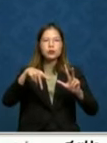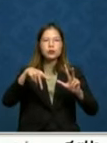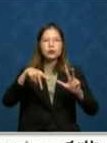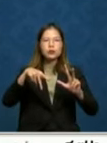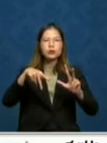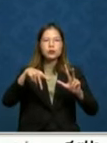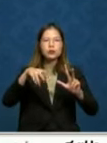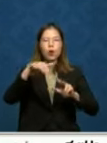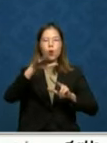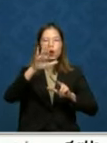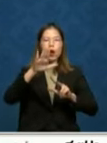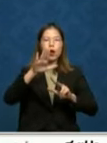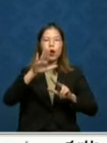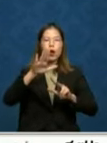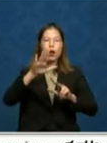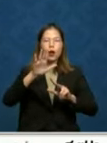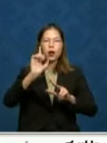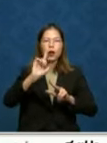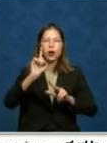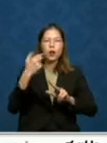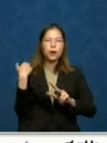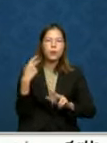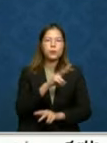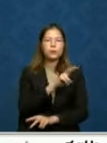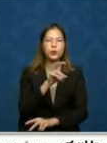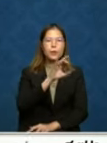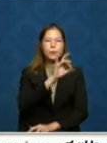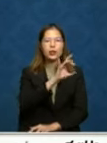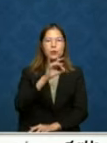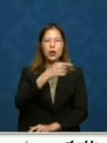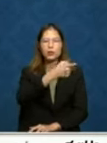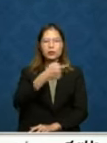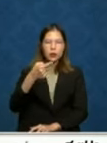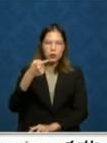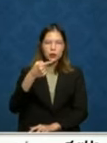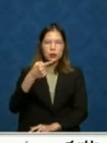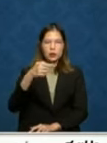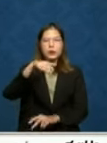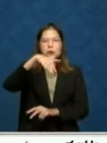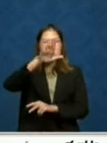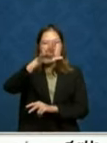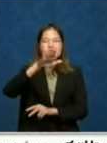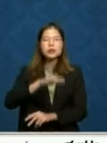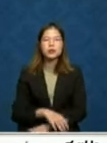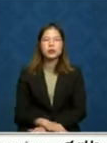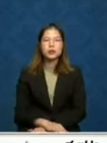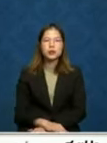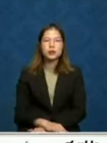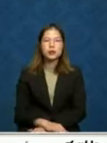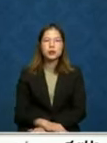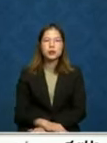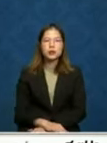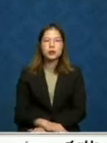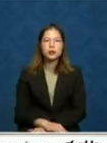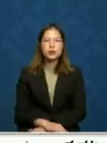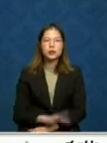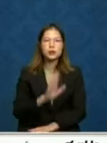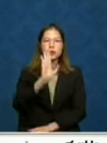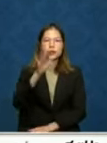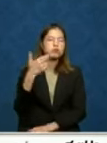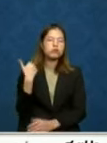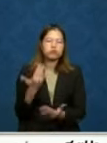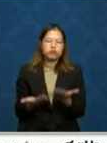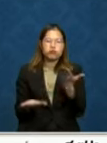39,176 บาท50สตังค์288เดือนขึ้นไปจะกี่สมั